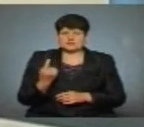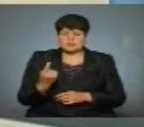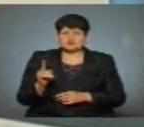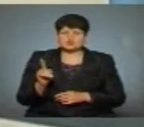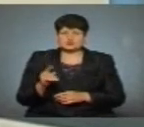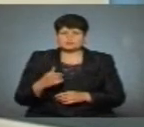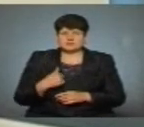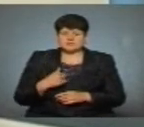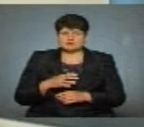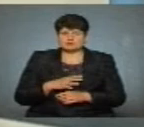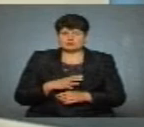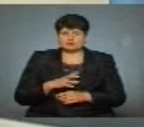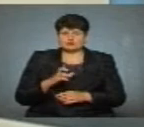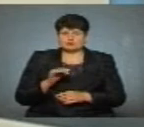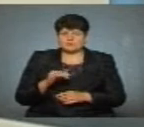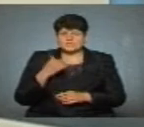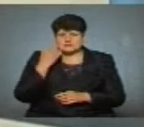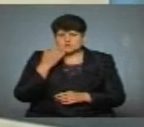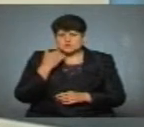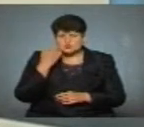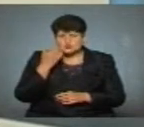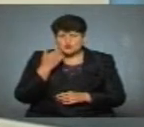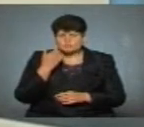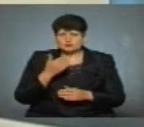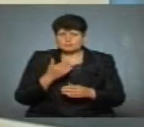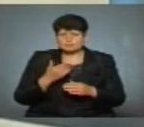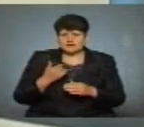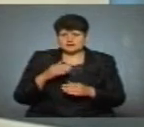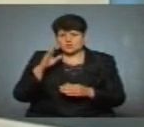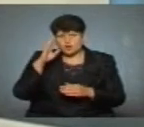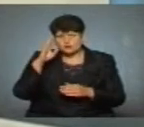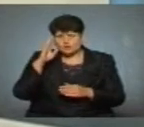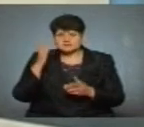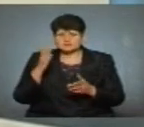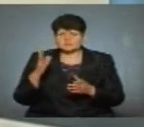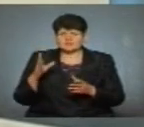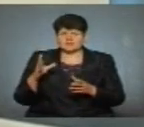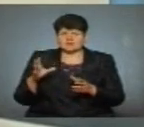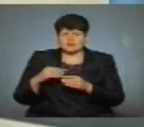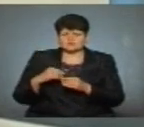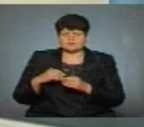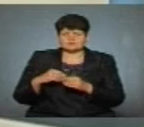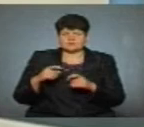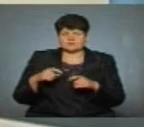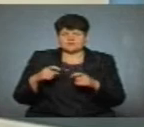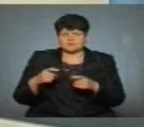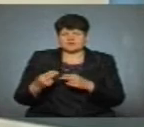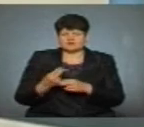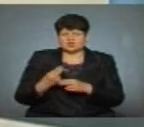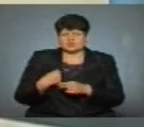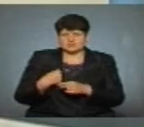мені насправді було би соромно навіть перед тими самими хлопцями, що ми десь там бігали по лісах, там вчили нас, ми